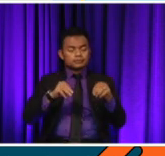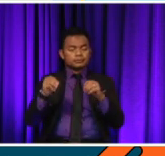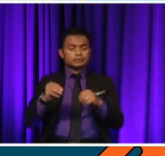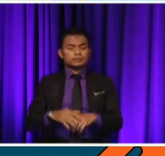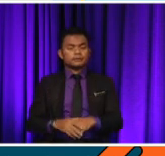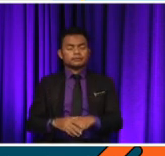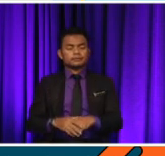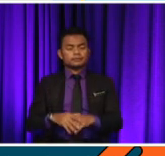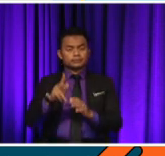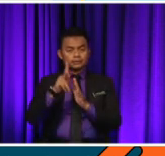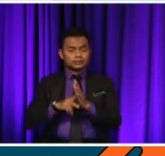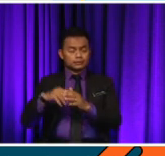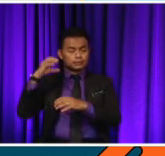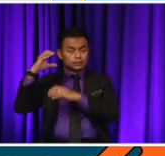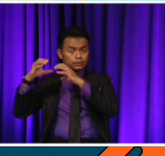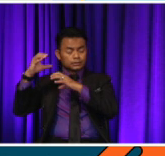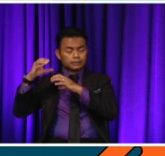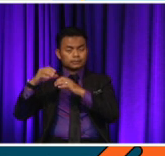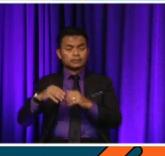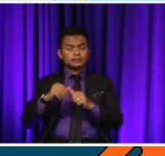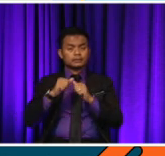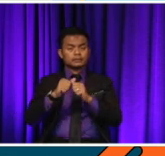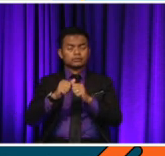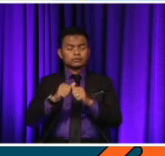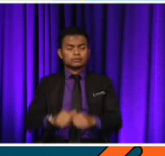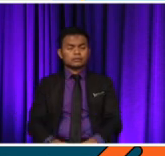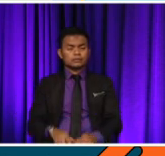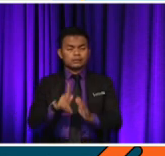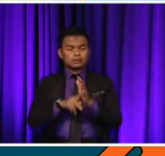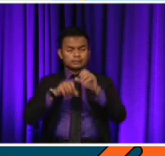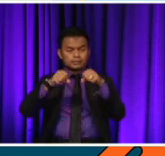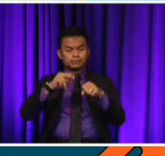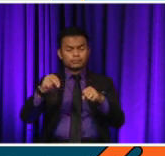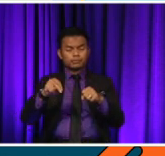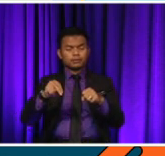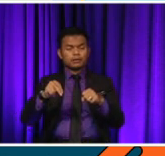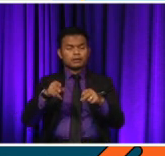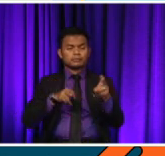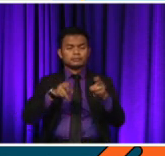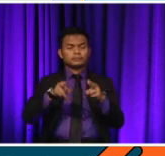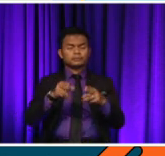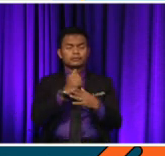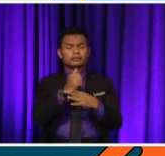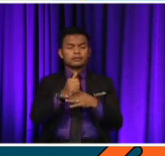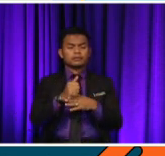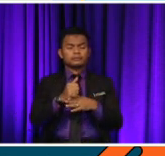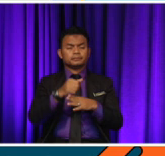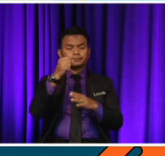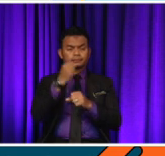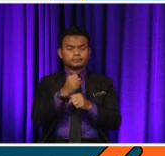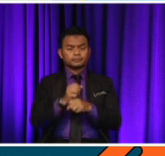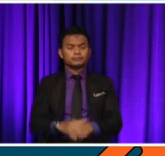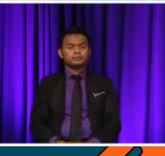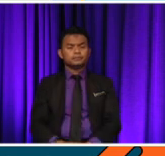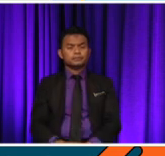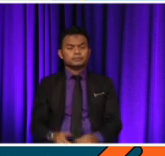kecakapan menuju kembali kemampuan seseorang pengurus atau pekerja untuk melakukan segala activity dengan cara yang